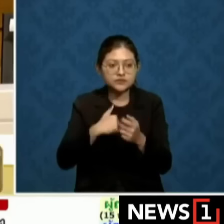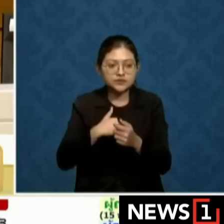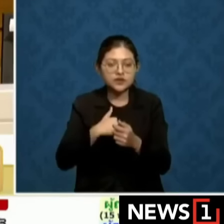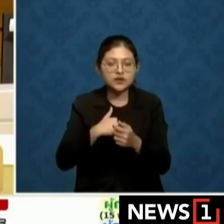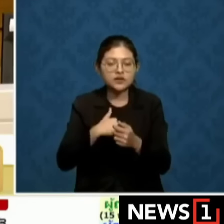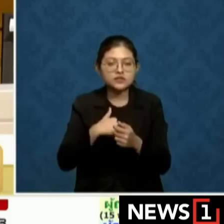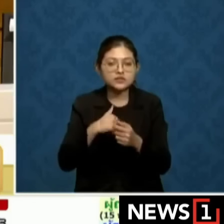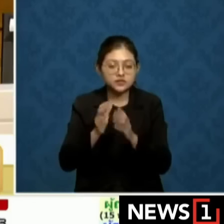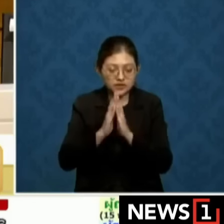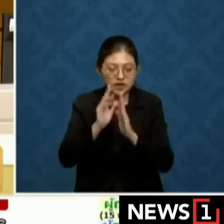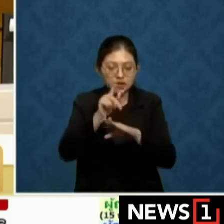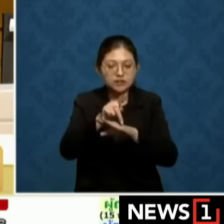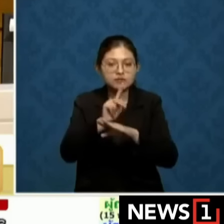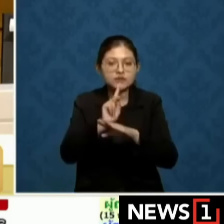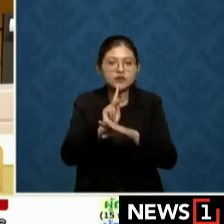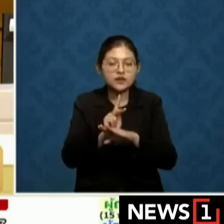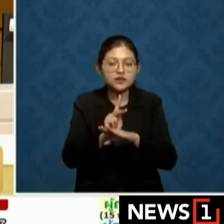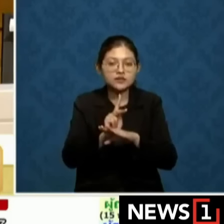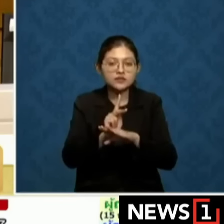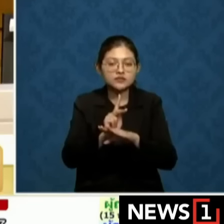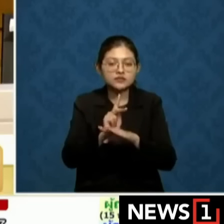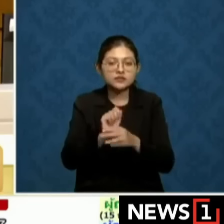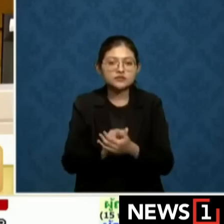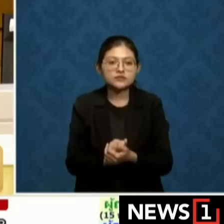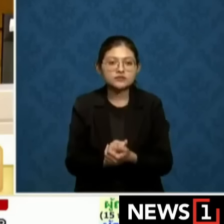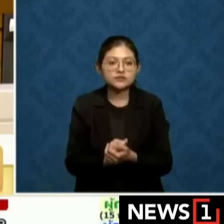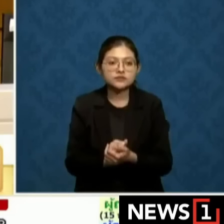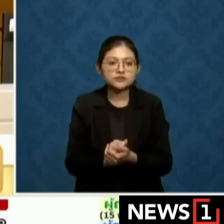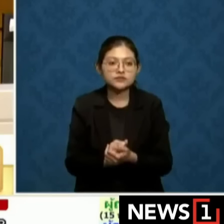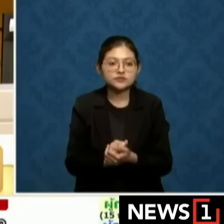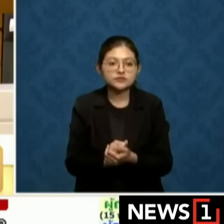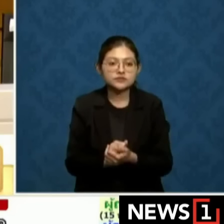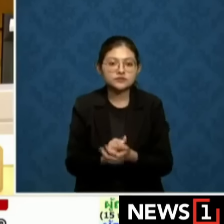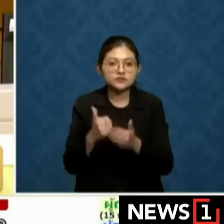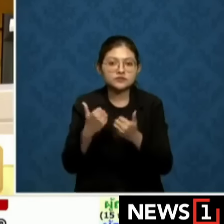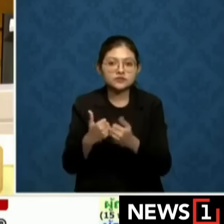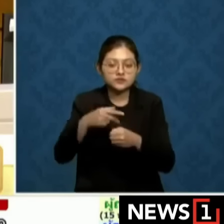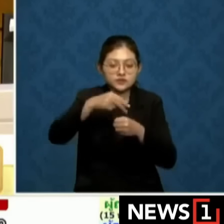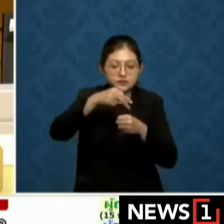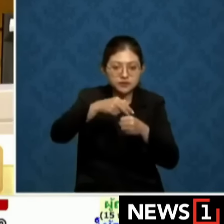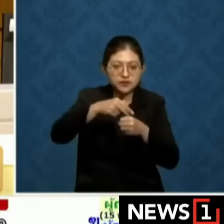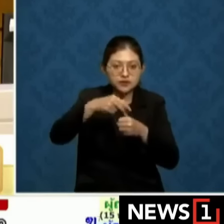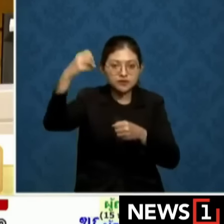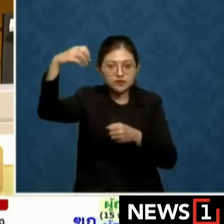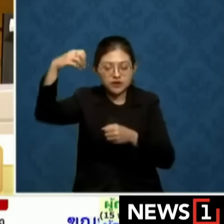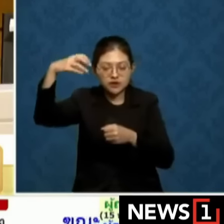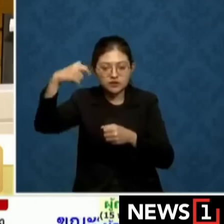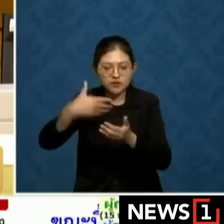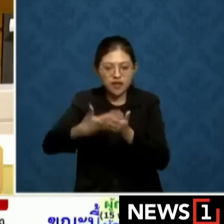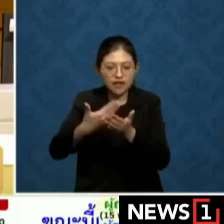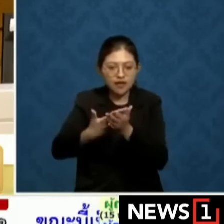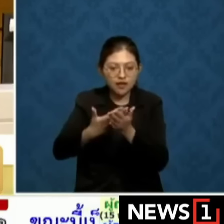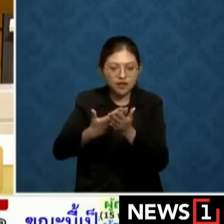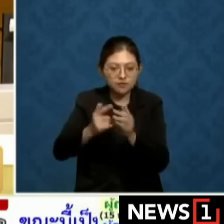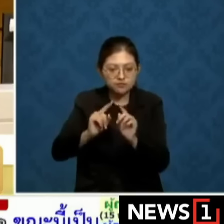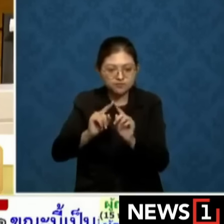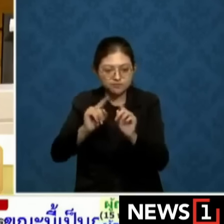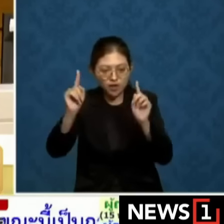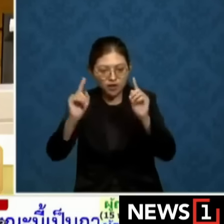มเคยเห็นแล้วว่าเขาตอบว่าสัญญาเก่าแก้ไม่ได้ต ้ องไปแก้สัญญาใหม่แต่ปัญหาคือสัญญาใหม่ที่ทำตามแผน PDPA เนี่ย